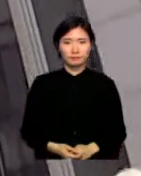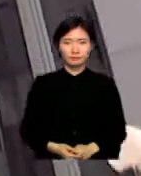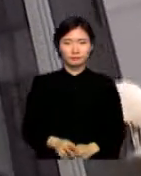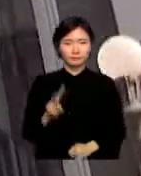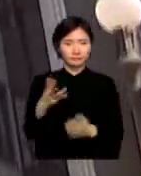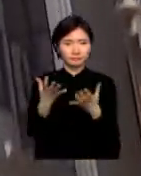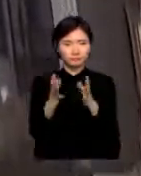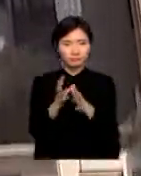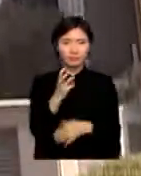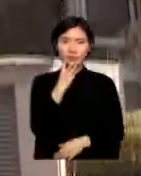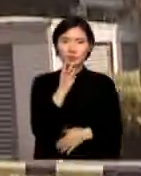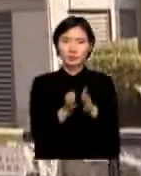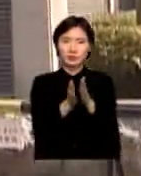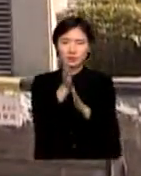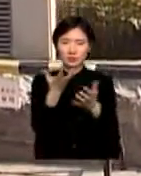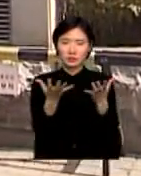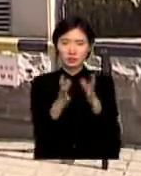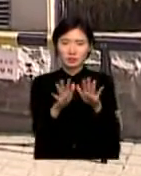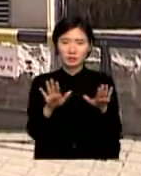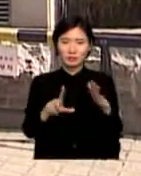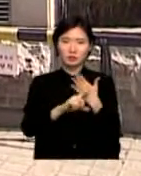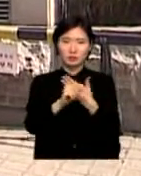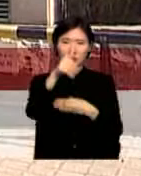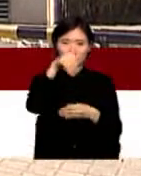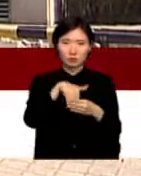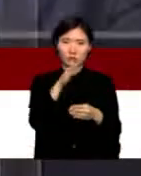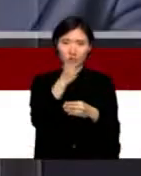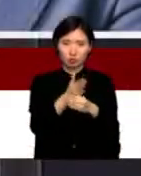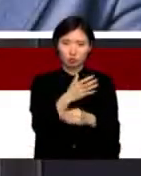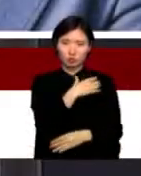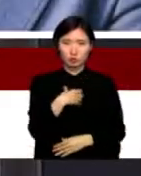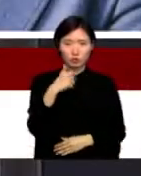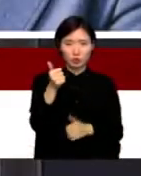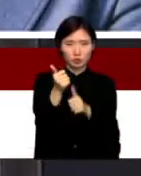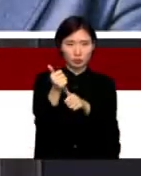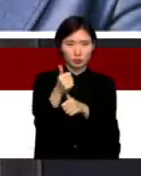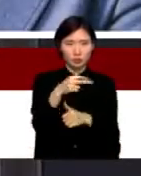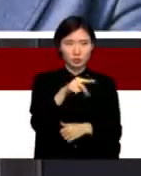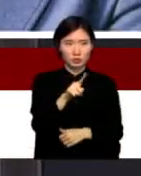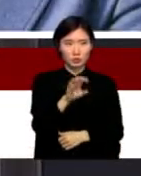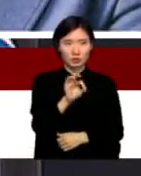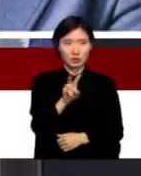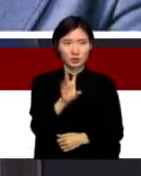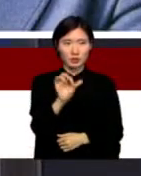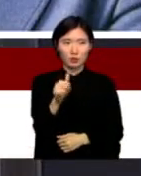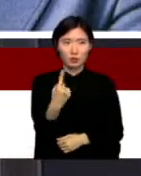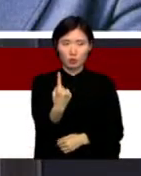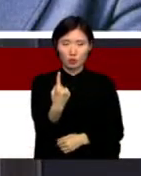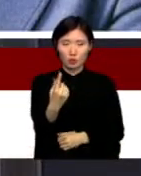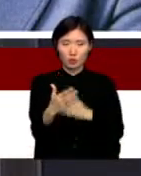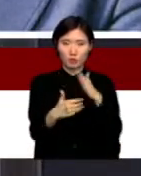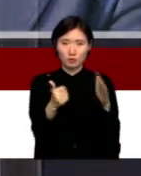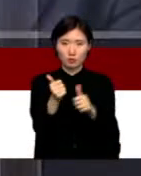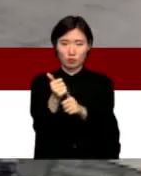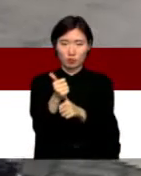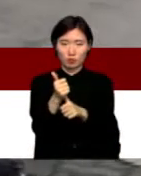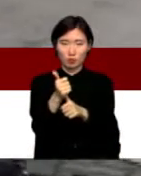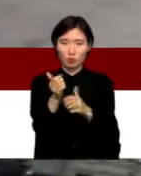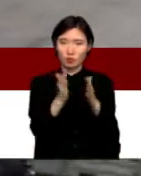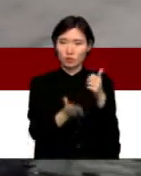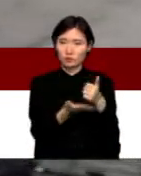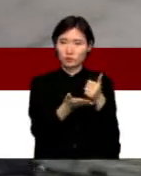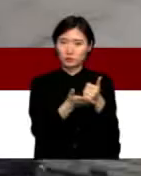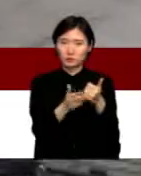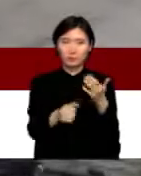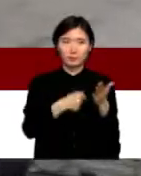더불어 민주당 서울시당 이 이번 지방선거 중구청장 후보 자로 서 양호 예비후보 에 대한 공천을 확정했습니다 서